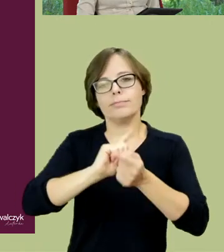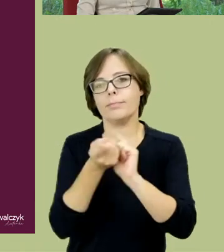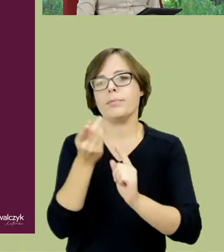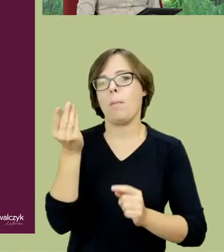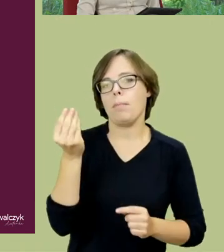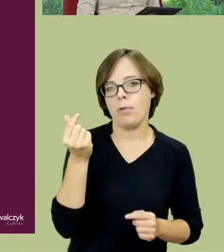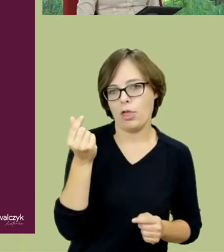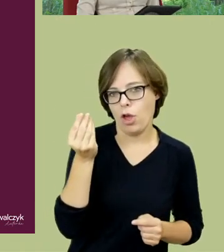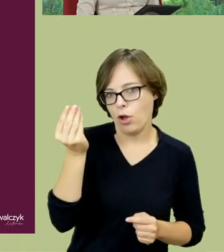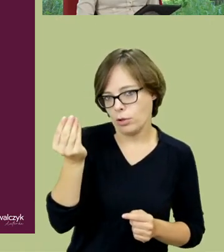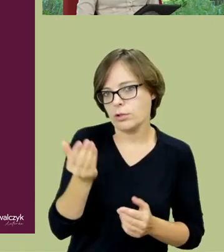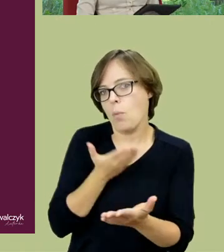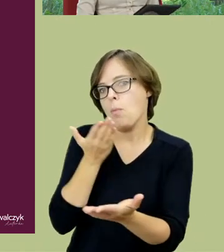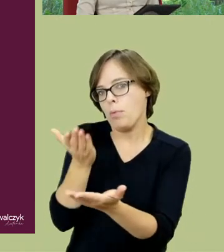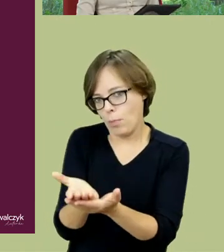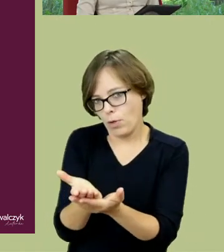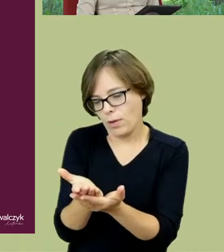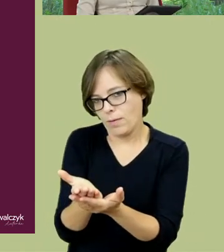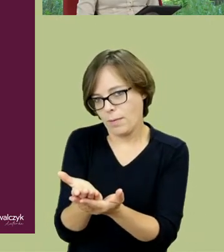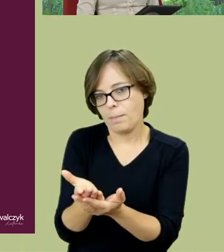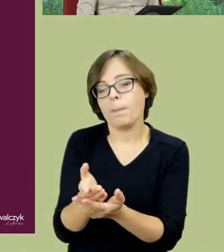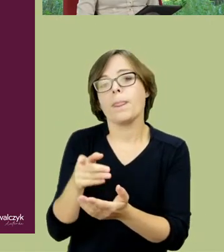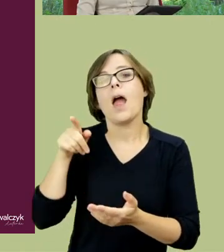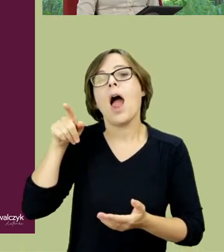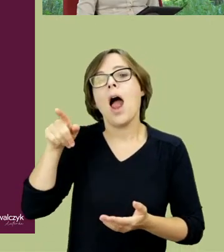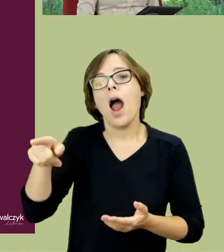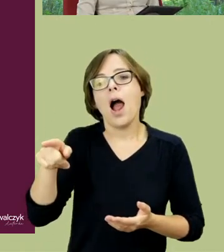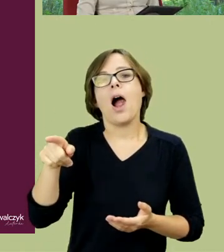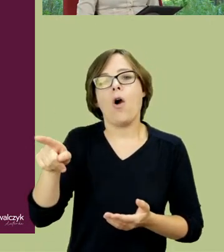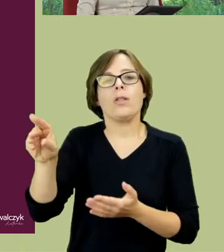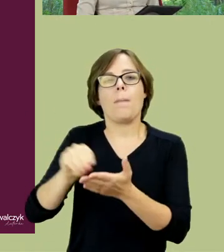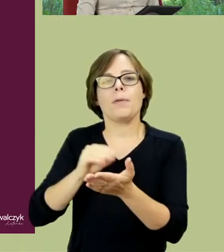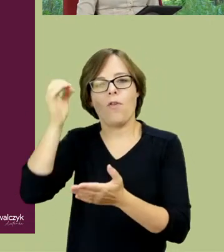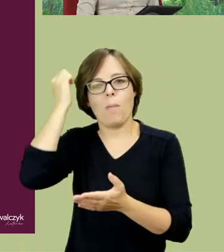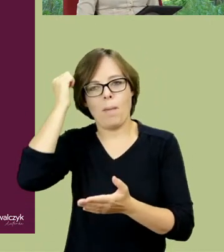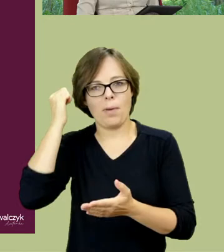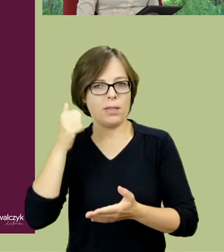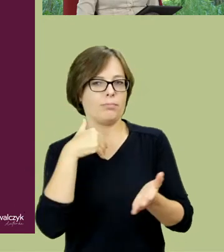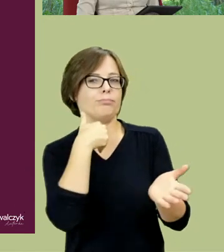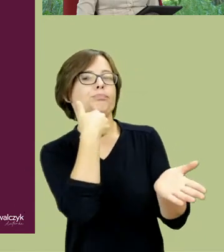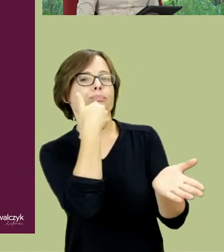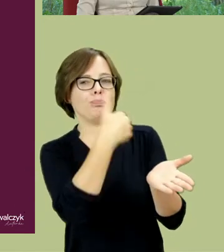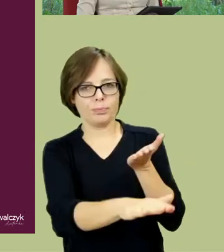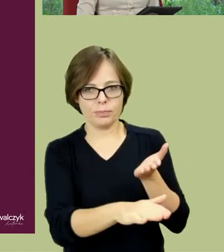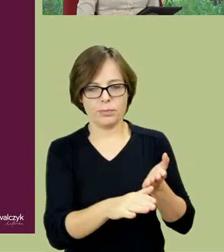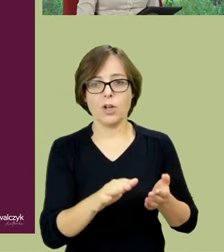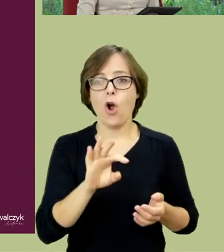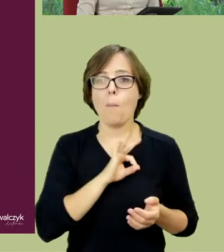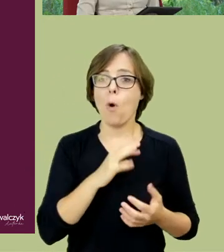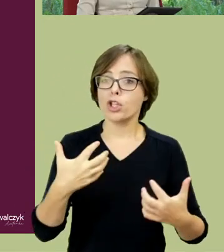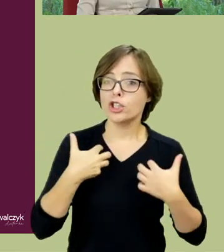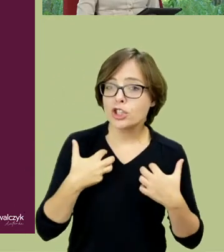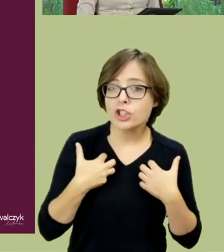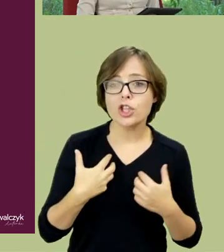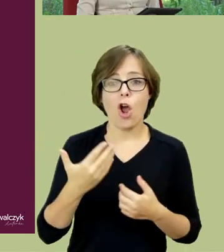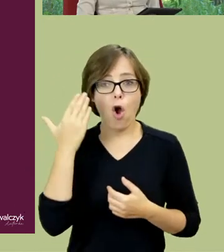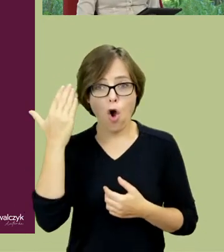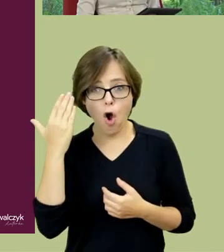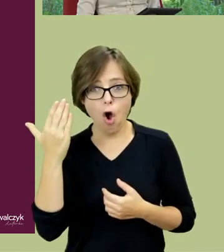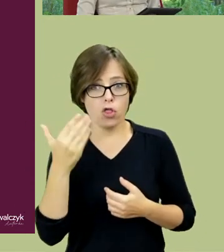którym w pamiętniku potem pisała, że wzgardziłam tą ofiarą i oświadczyłam, że ja mego życia i honoru na sprzedaż nie